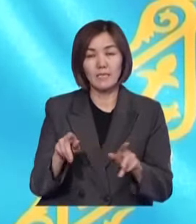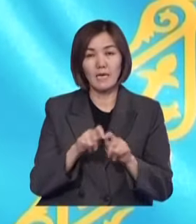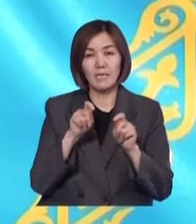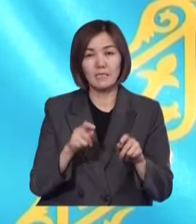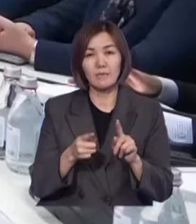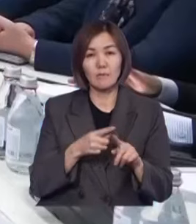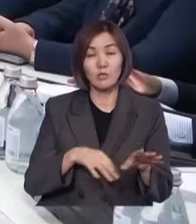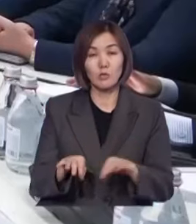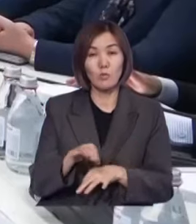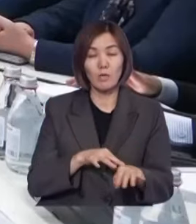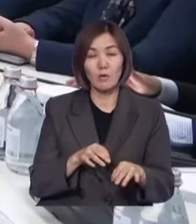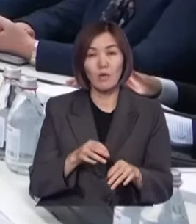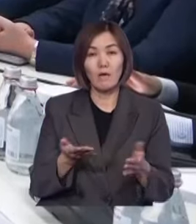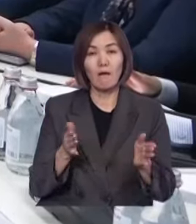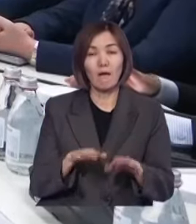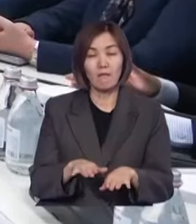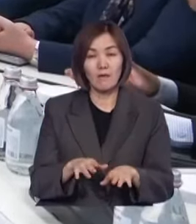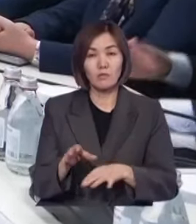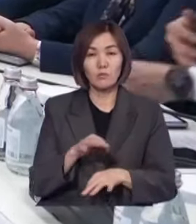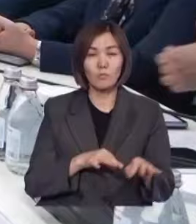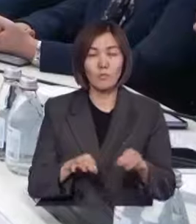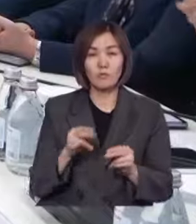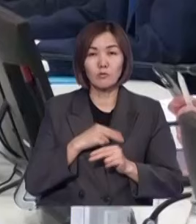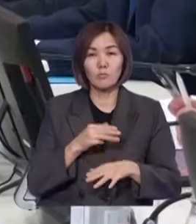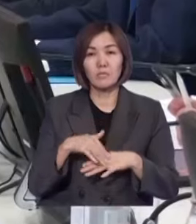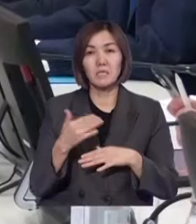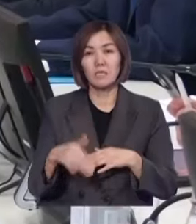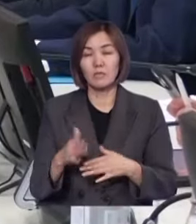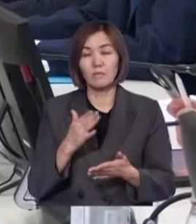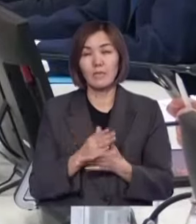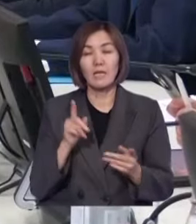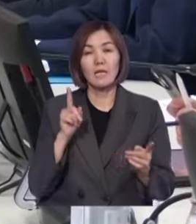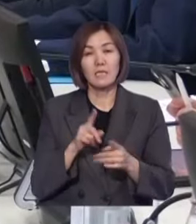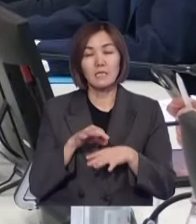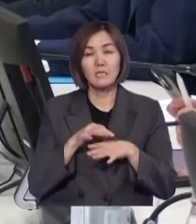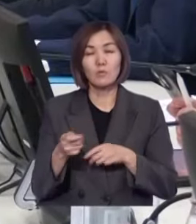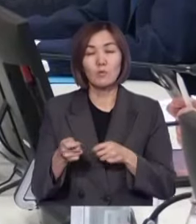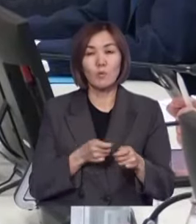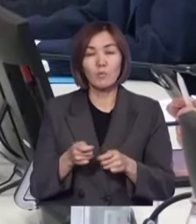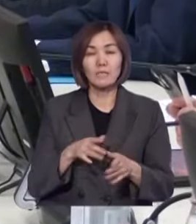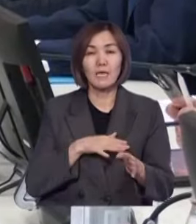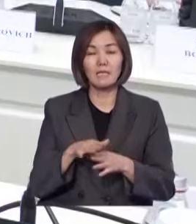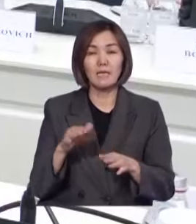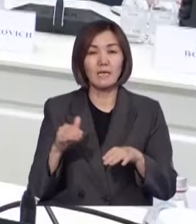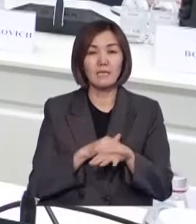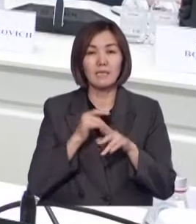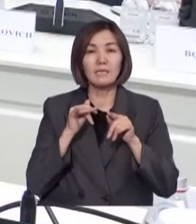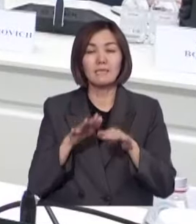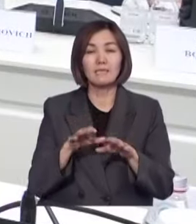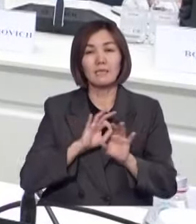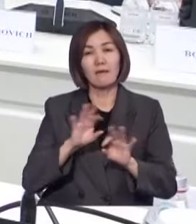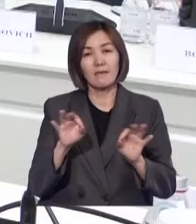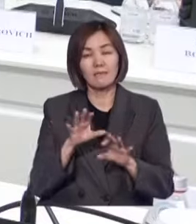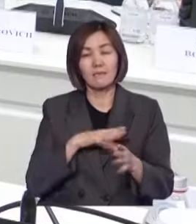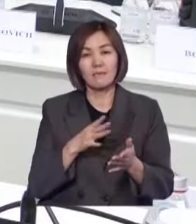біреуі жобалау сатысында, ал қалған жобалар бойынша жұмыстар кешеуілдеп келеді. Кездесуде облыс басшысы атқарылған игі істерді жіпке тізді.